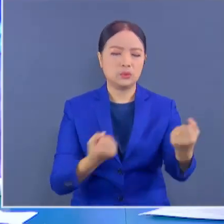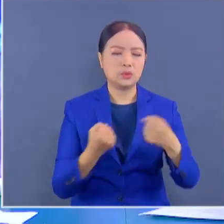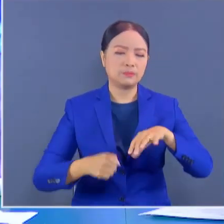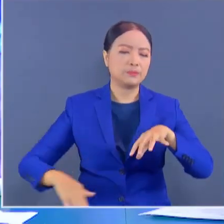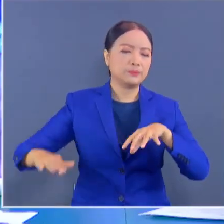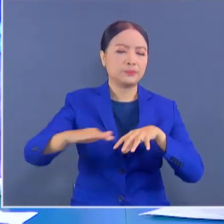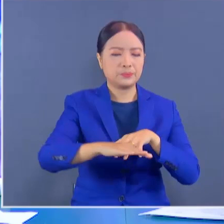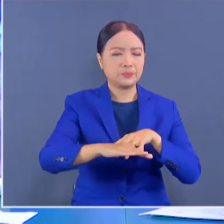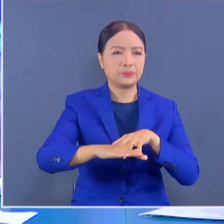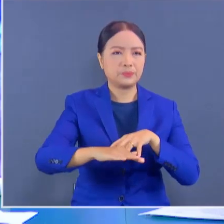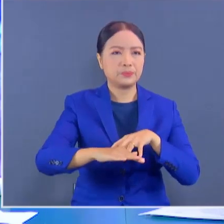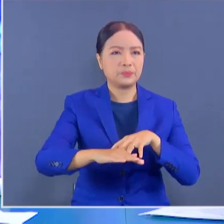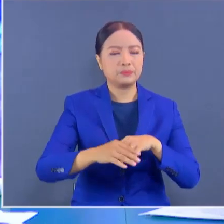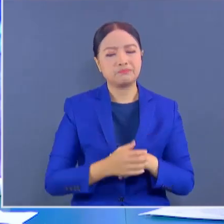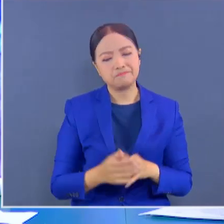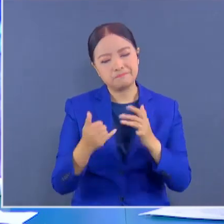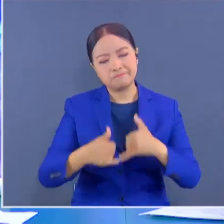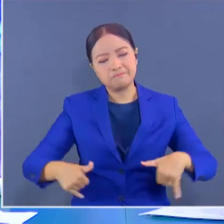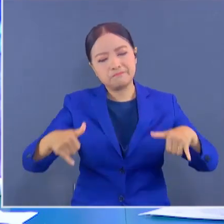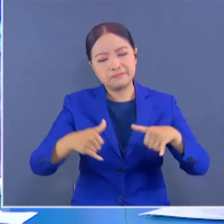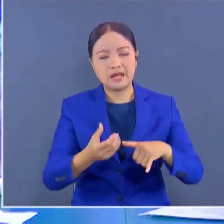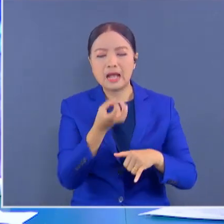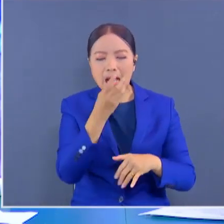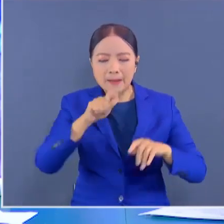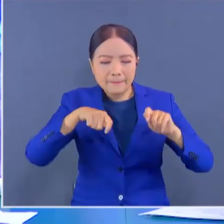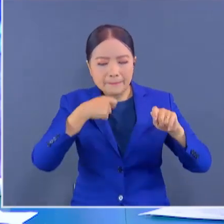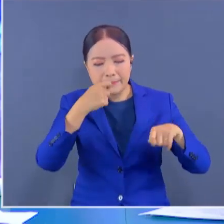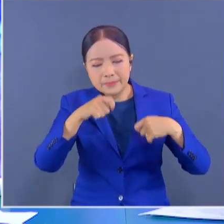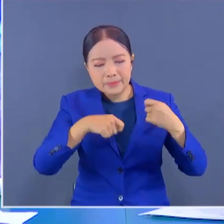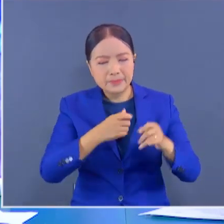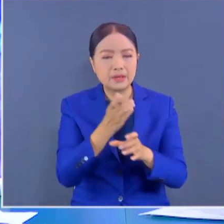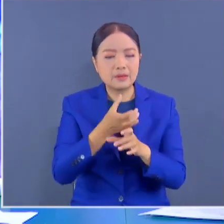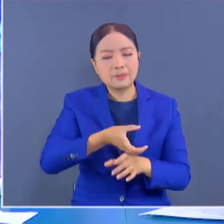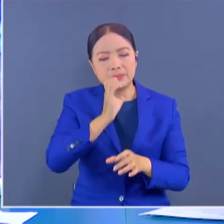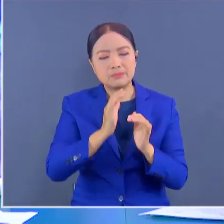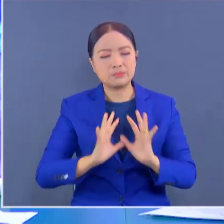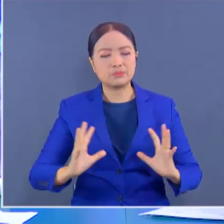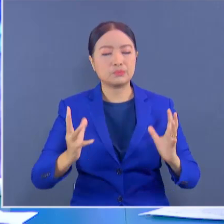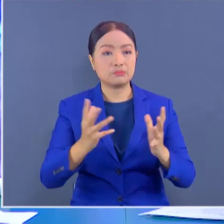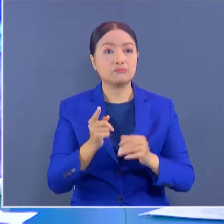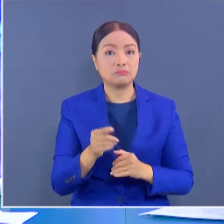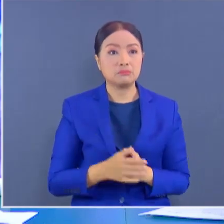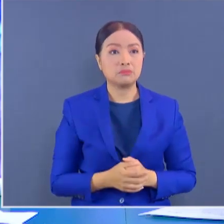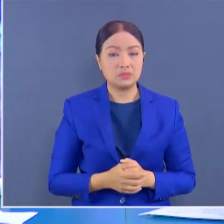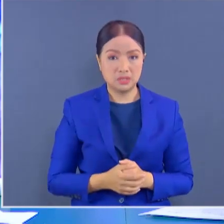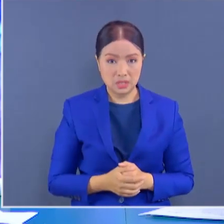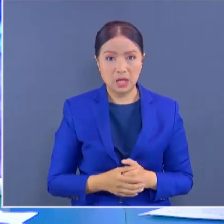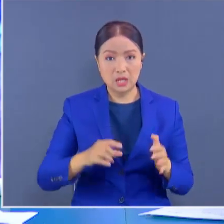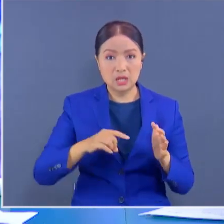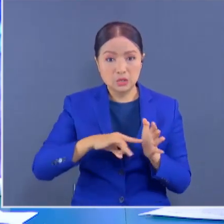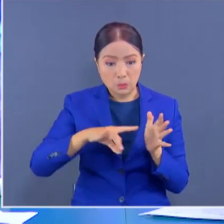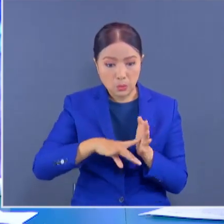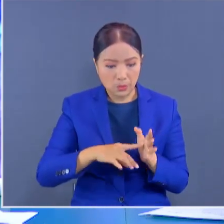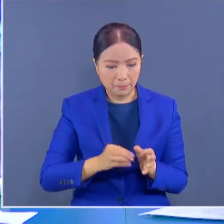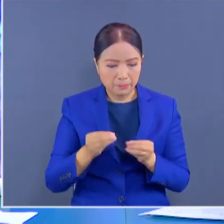ไม่พอมาตั้งวงกินข้าวดื่มสังสรรค์กันหน้าบ้านแล้วล่าสุดยังแอบโปรยตะปูเกลียวเอาไว้หน้า